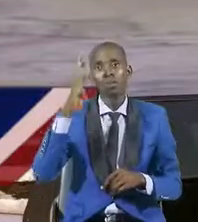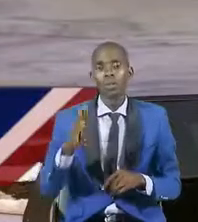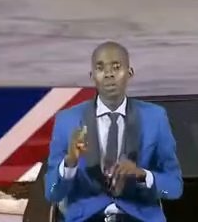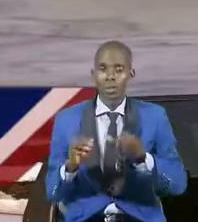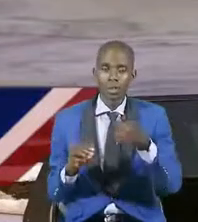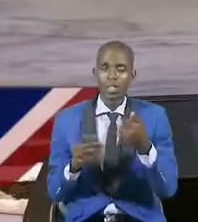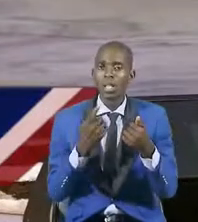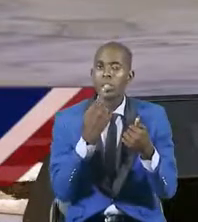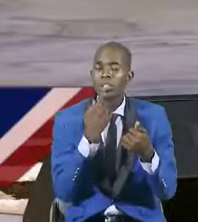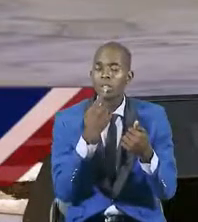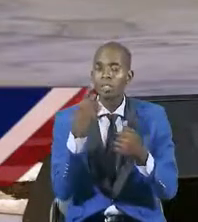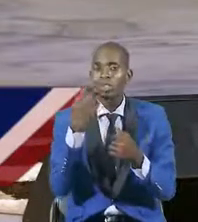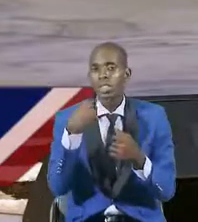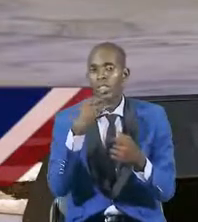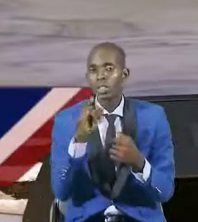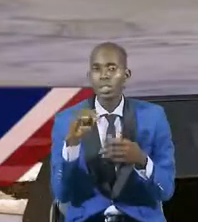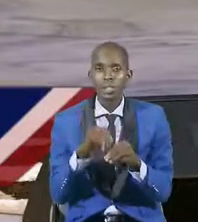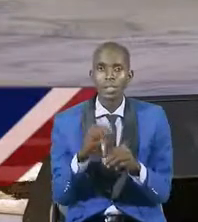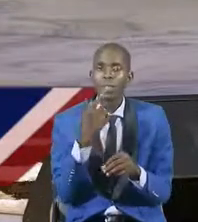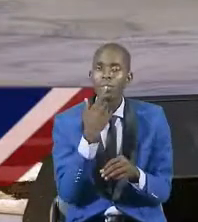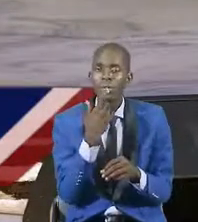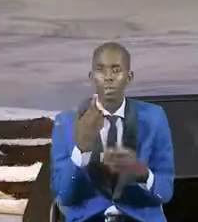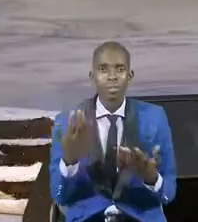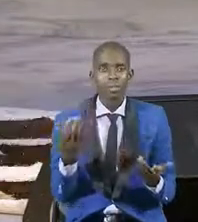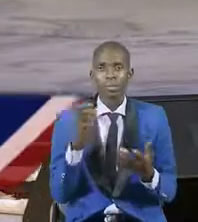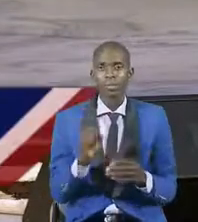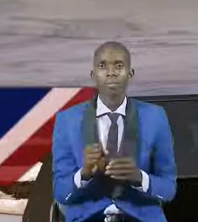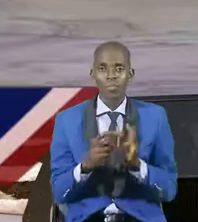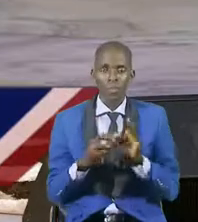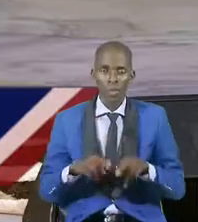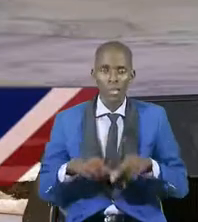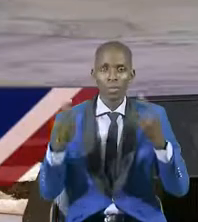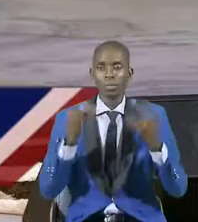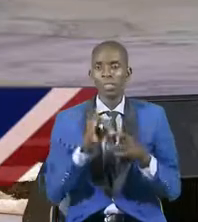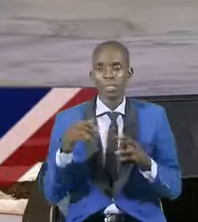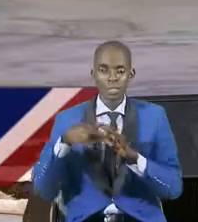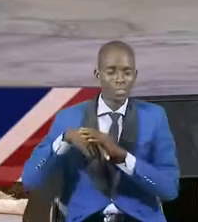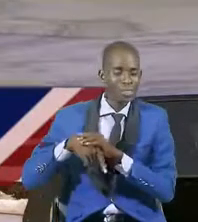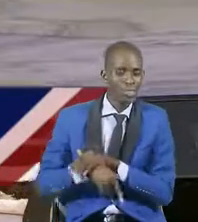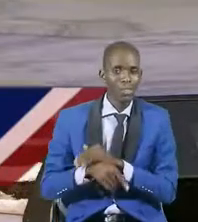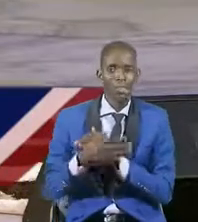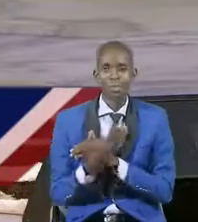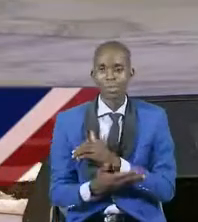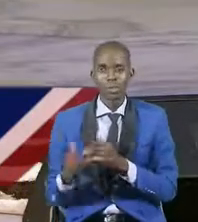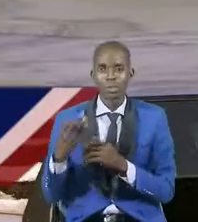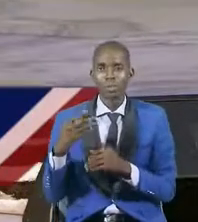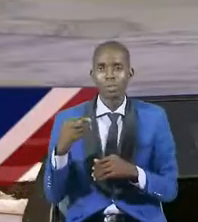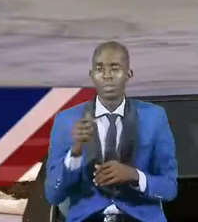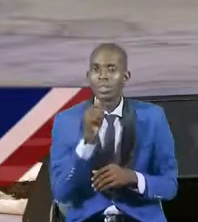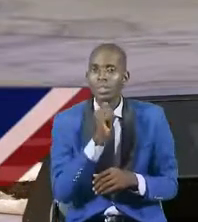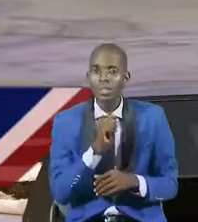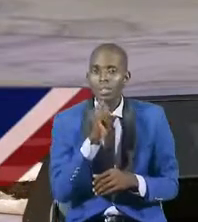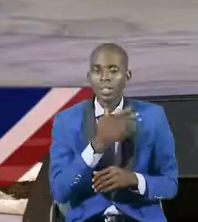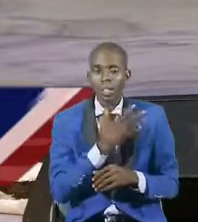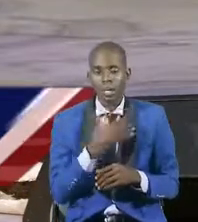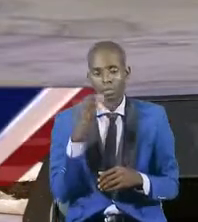comme la diversité de langues, le parler en langue qui révèle des choses profondes, secrètes, des